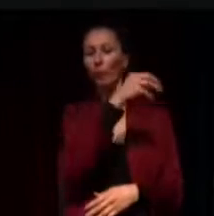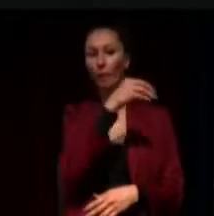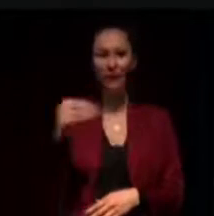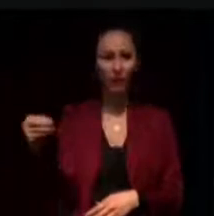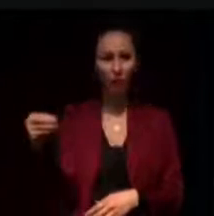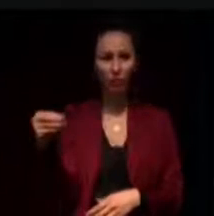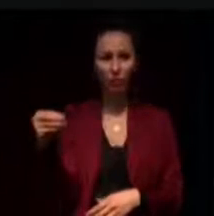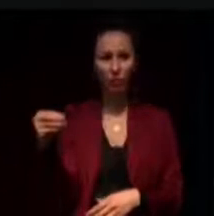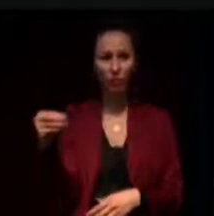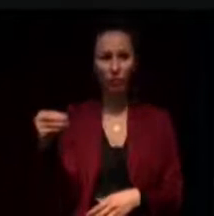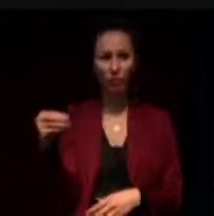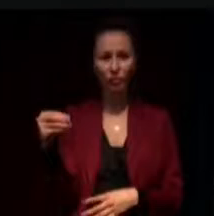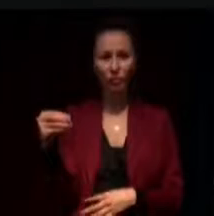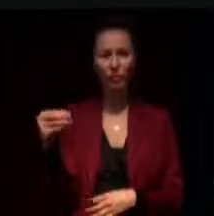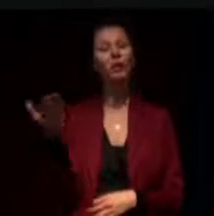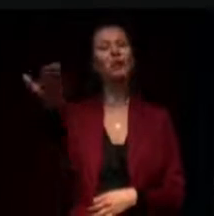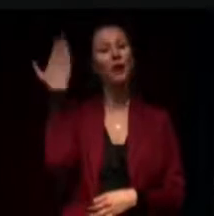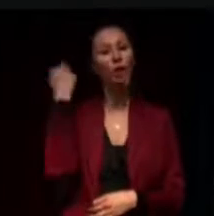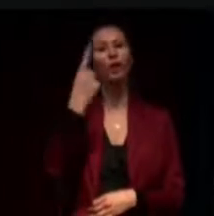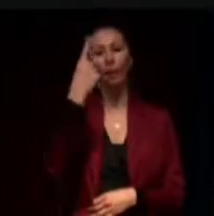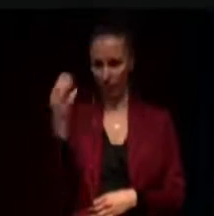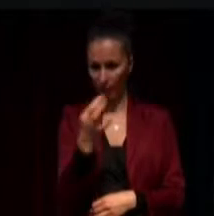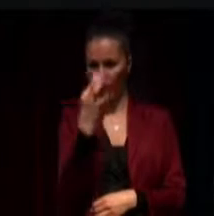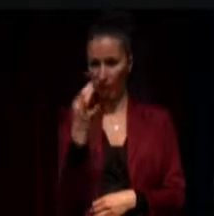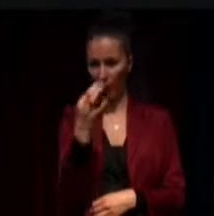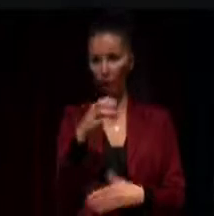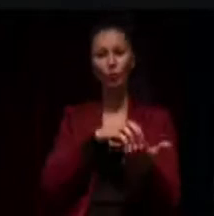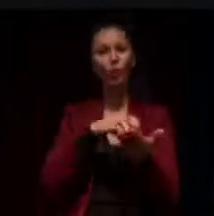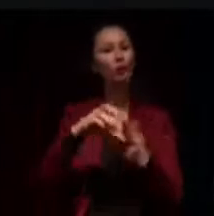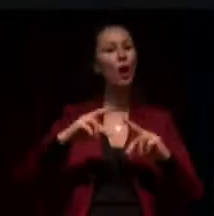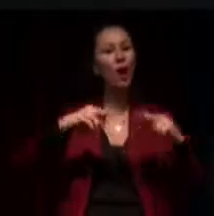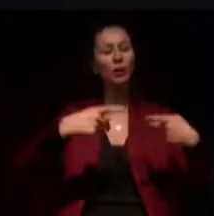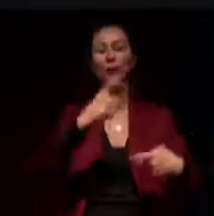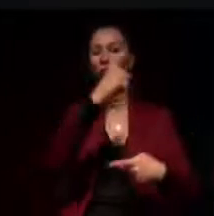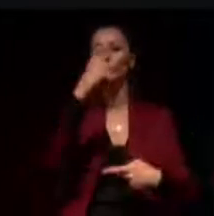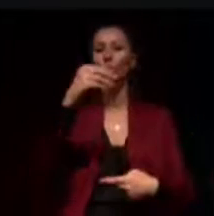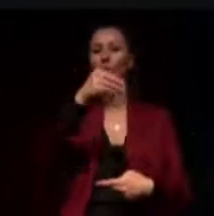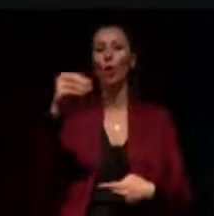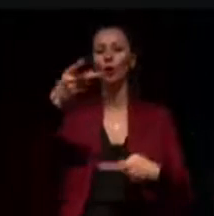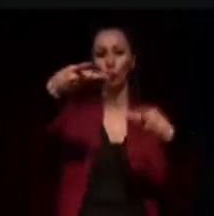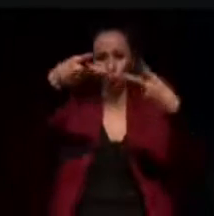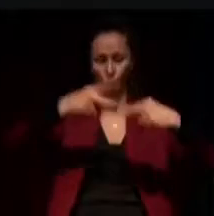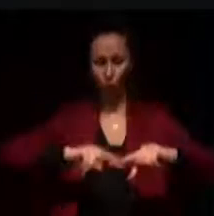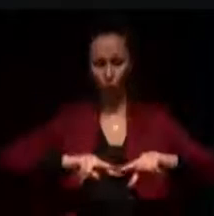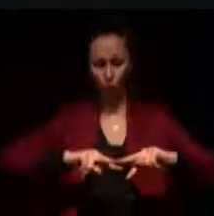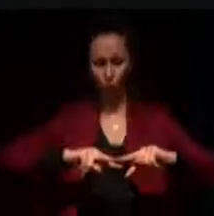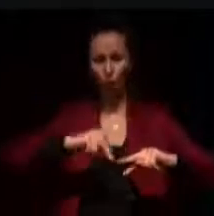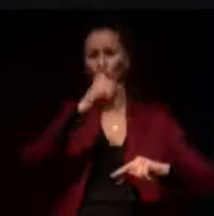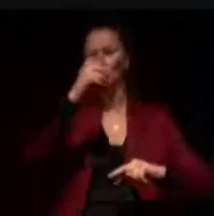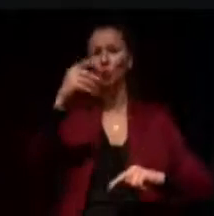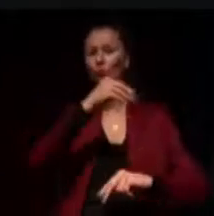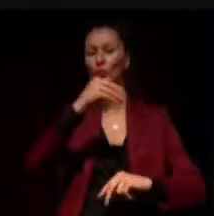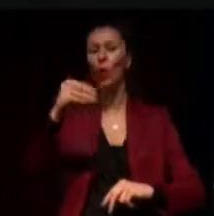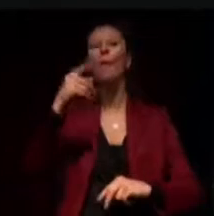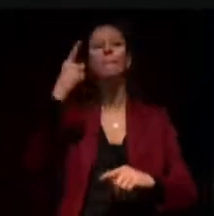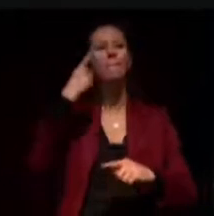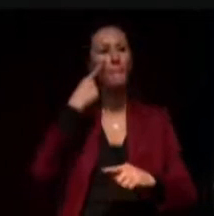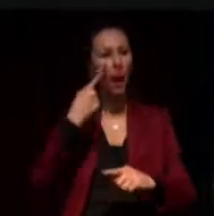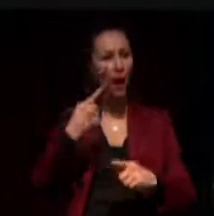milyonu, daha önce 1 milyardı bütçe aktarımıyla 900 milyona düştü. 900 milyonu